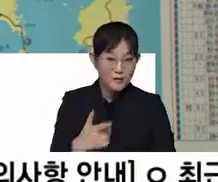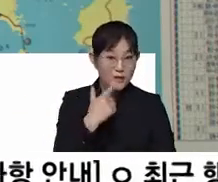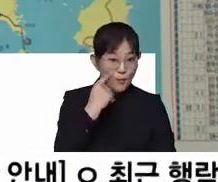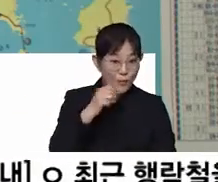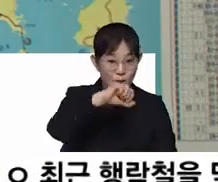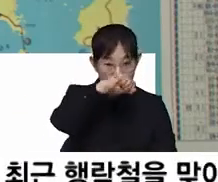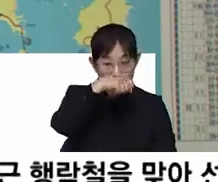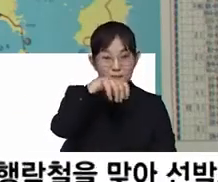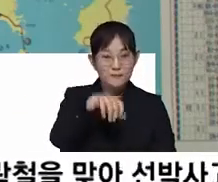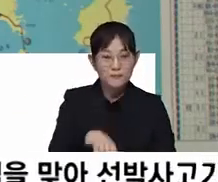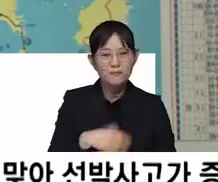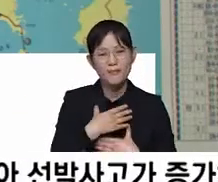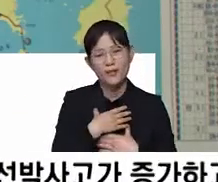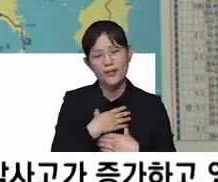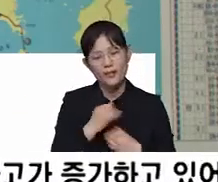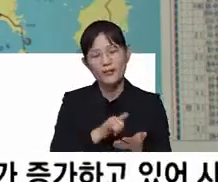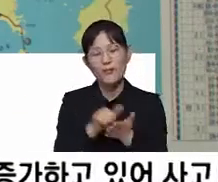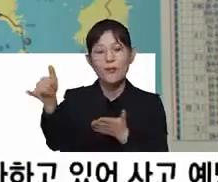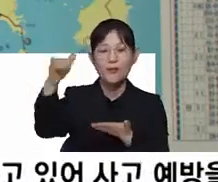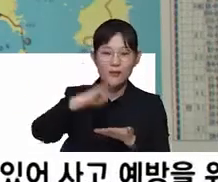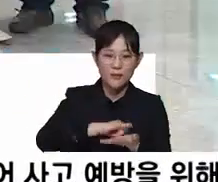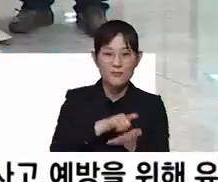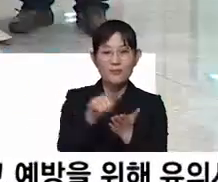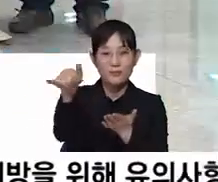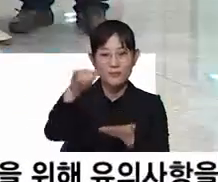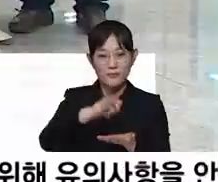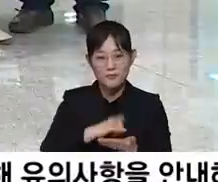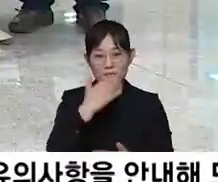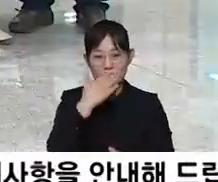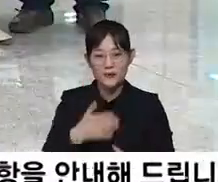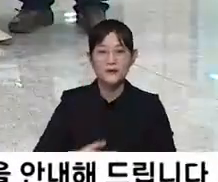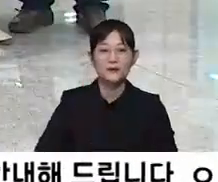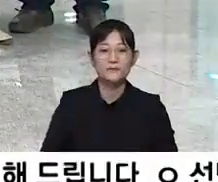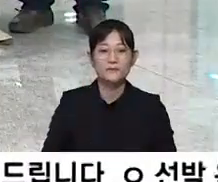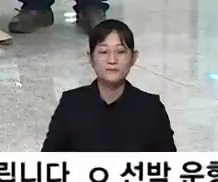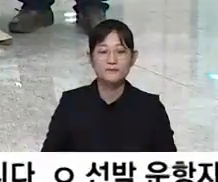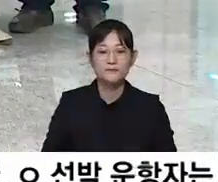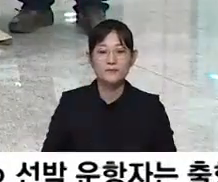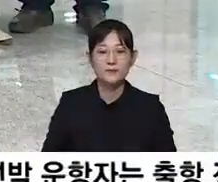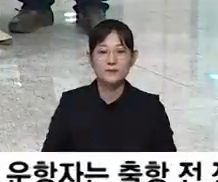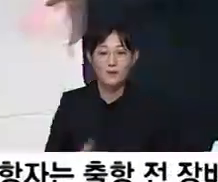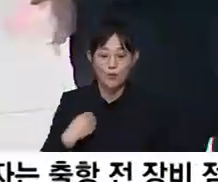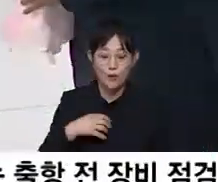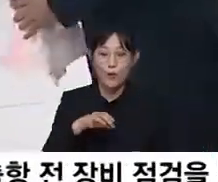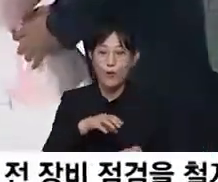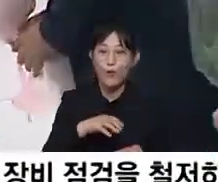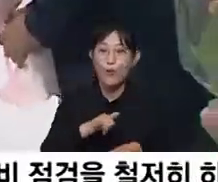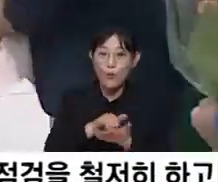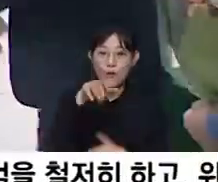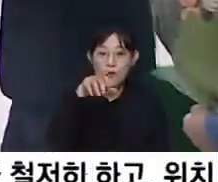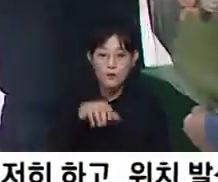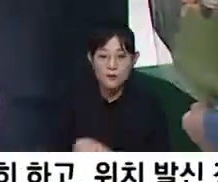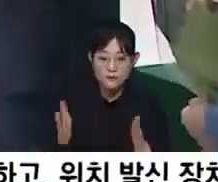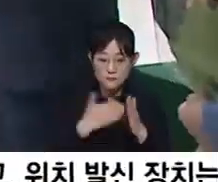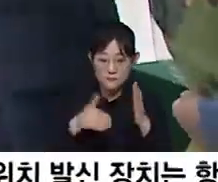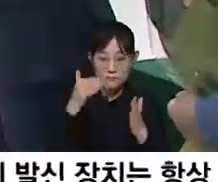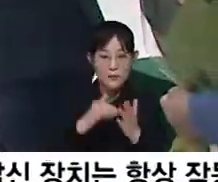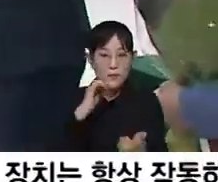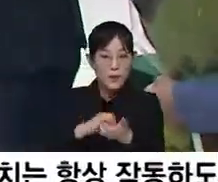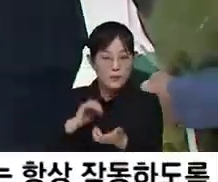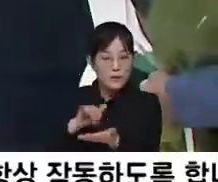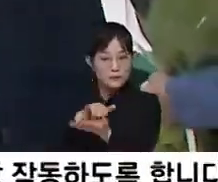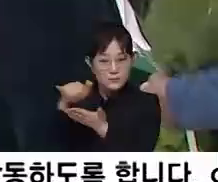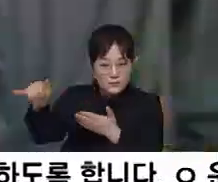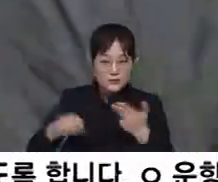대만은 편하게 오갈 수 있는 기회가 열렸습니다. 이로써 비중이 낮았던 무안국제공항 정기선 운항도